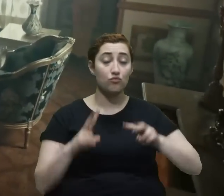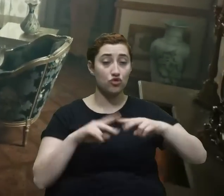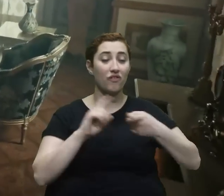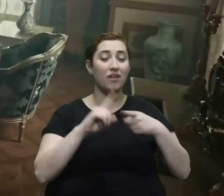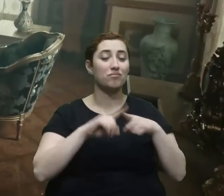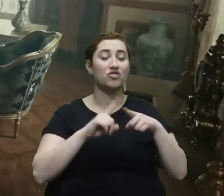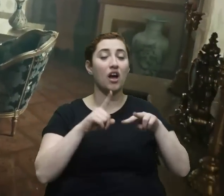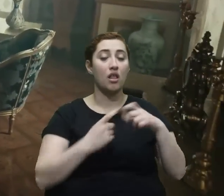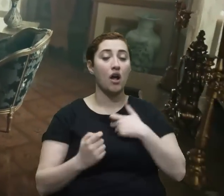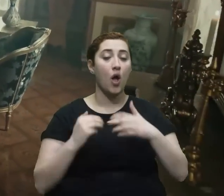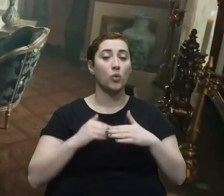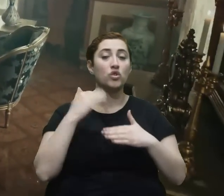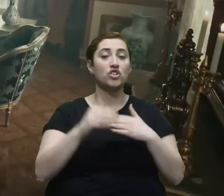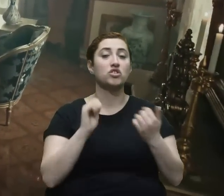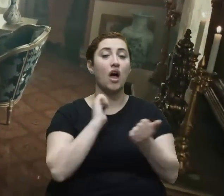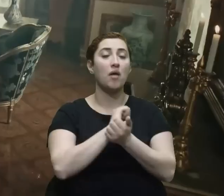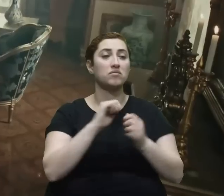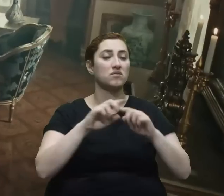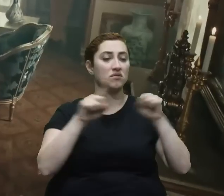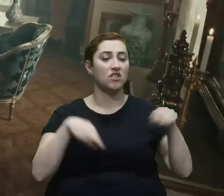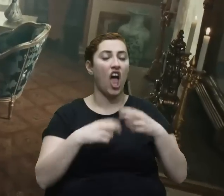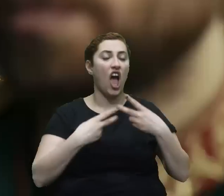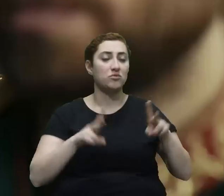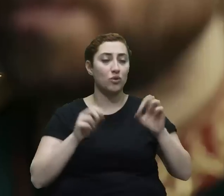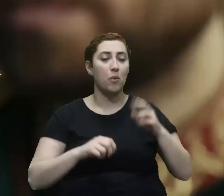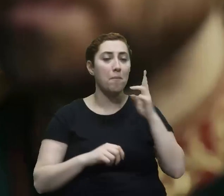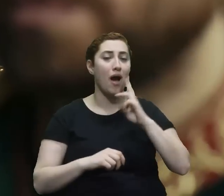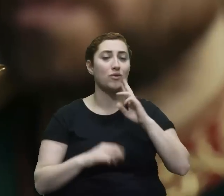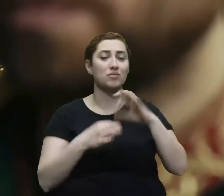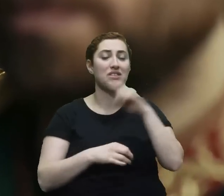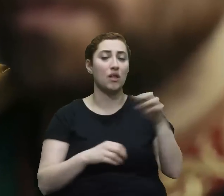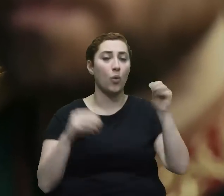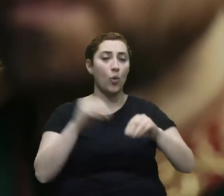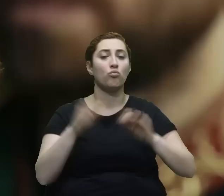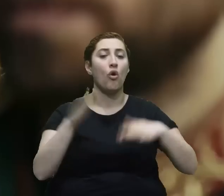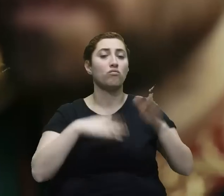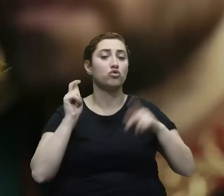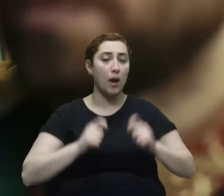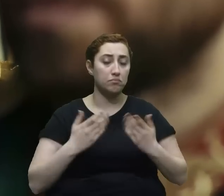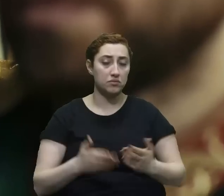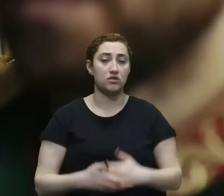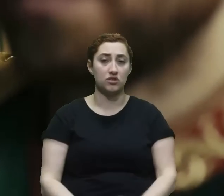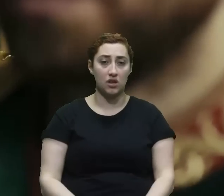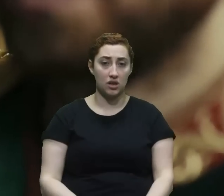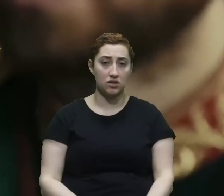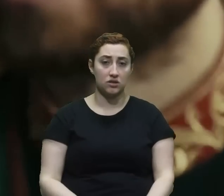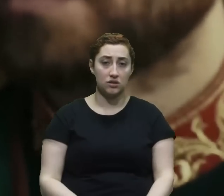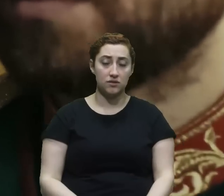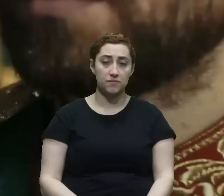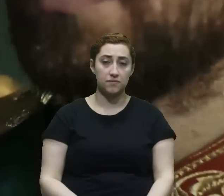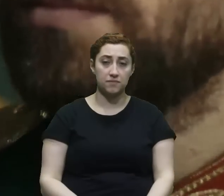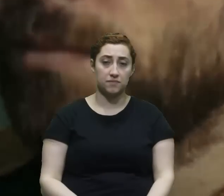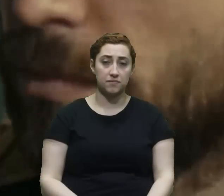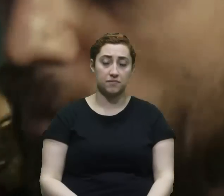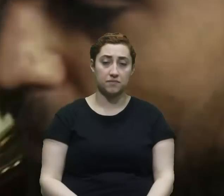Mustafa ve Bıçak Ali kanun dışı zindan kurmuşlar. Buraya bazı masum vatandaşları tıkıp işkence etmişler. Kır